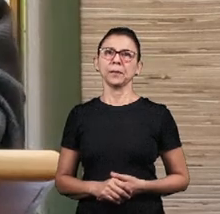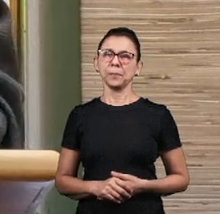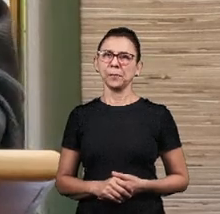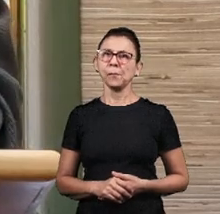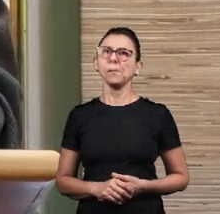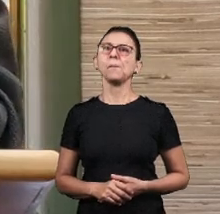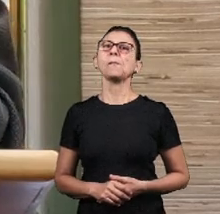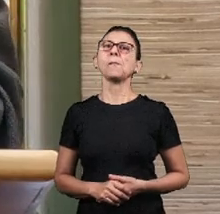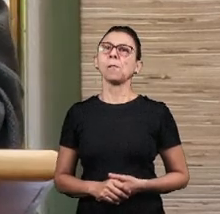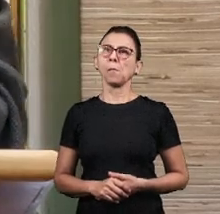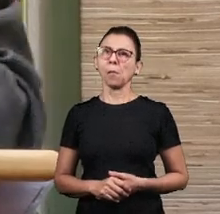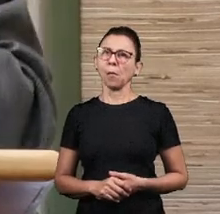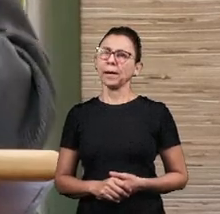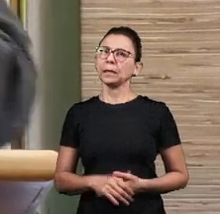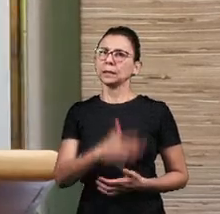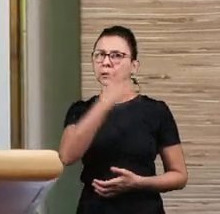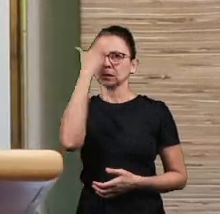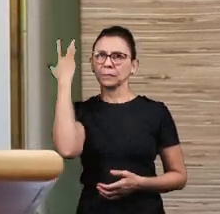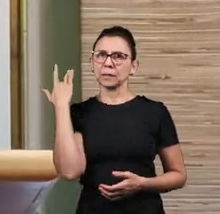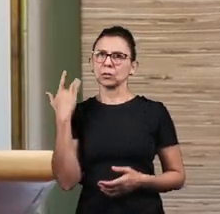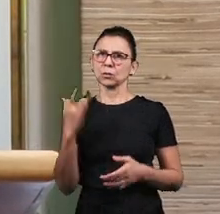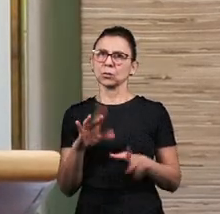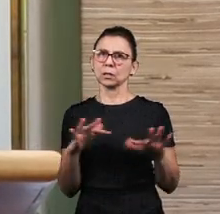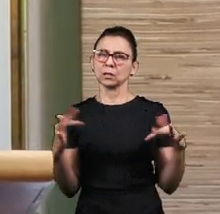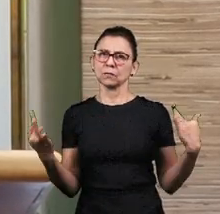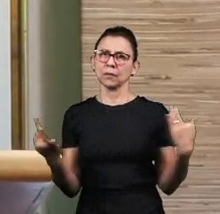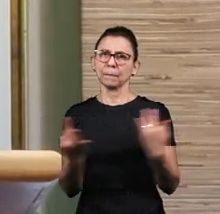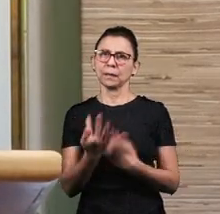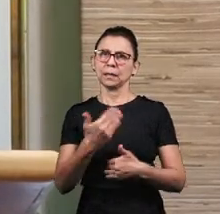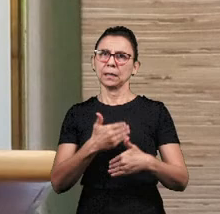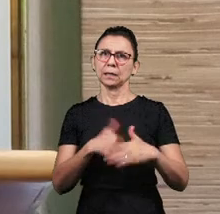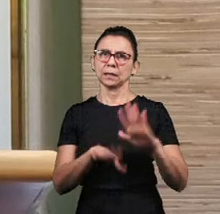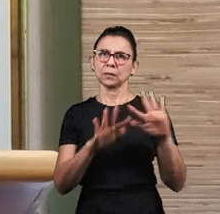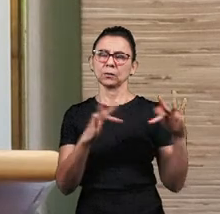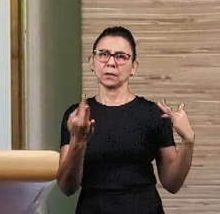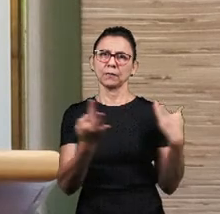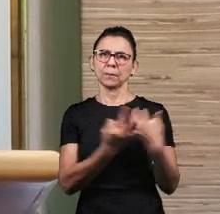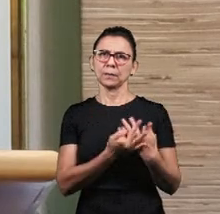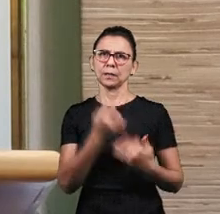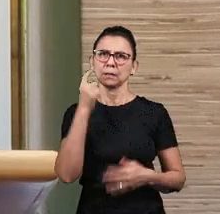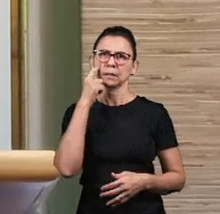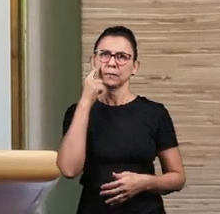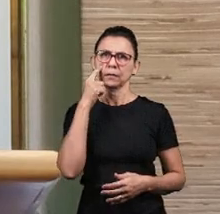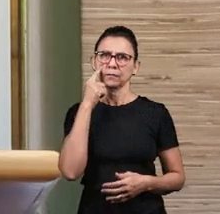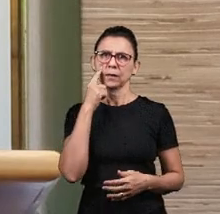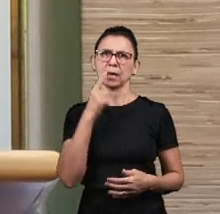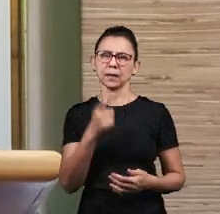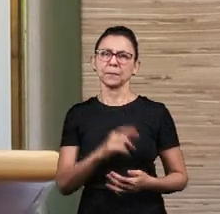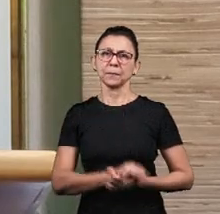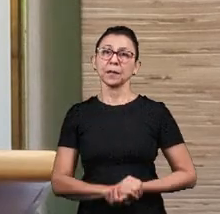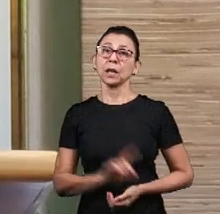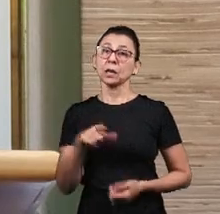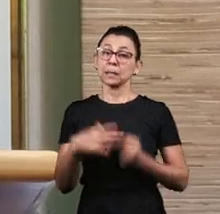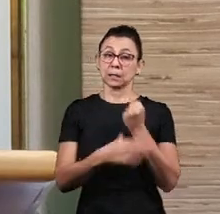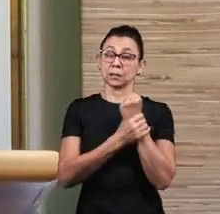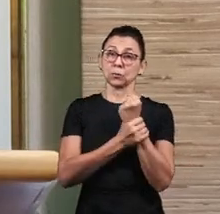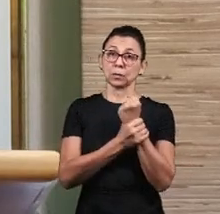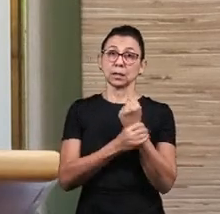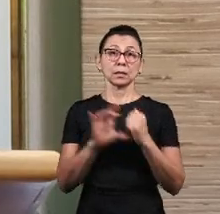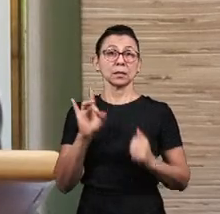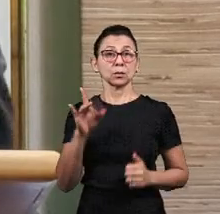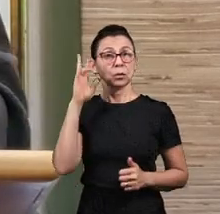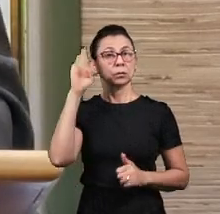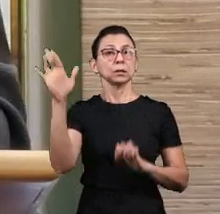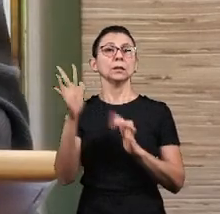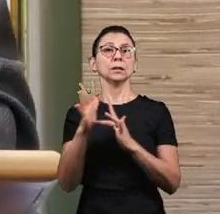bien ajustés. Ça, c'est l'heure des épreuves, la famille, des collègues. À l'intérieur de la maison, on va voir les épreuves.